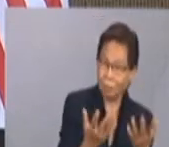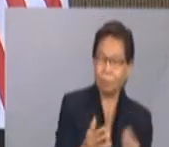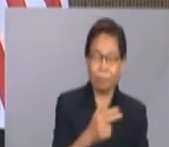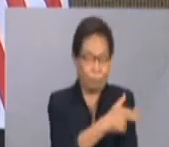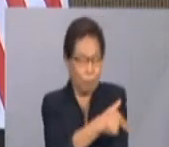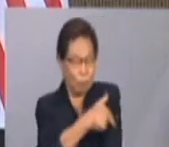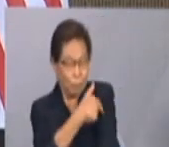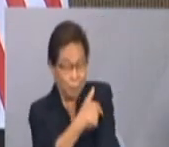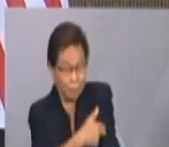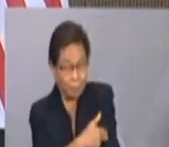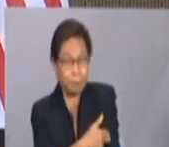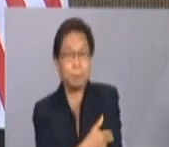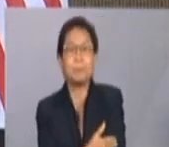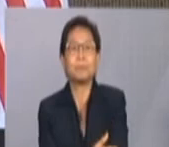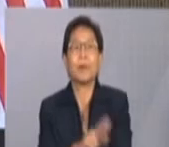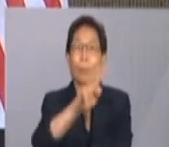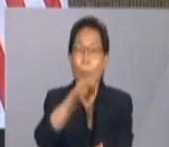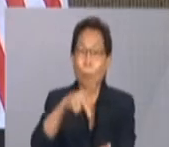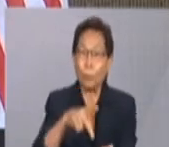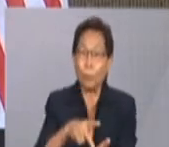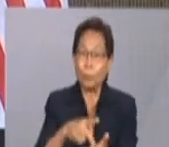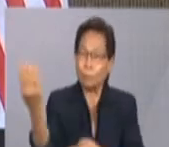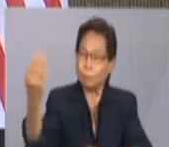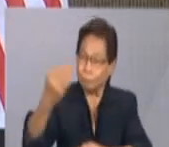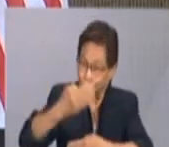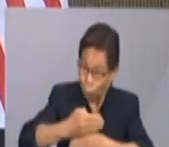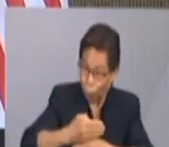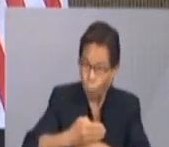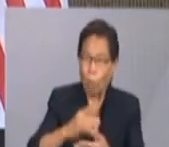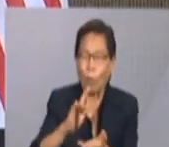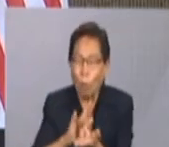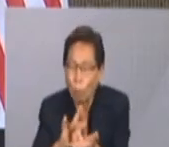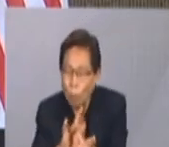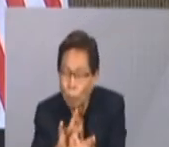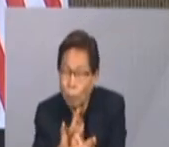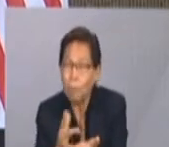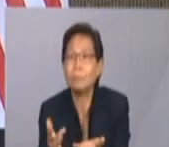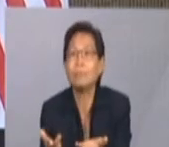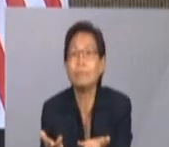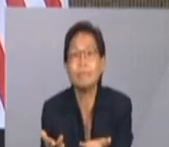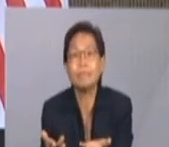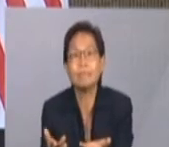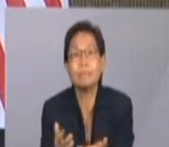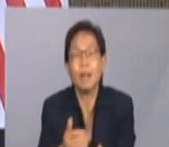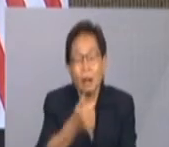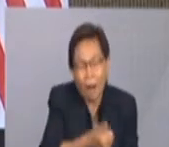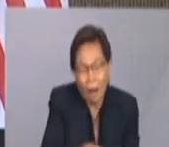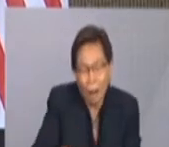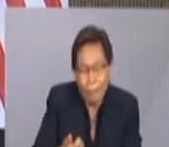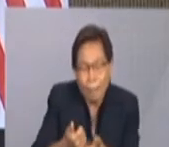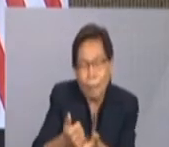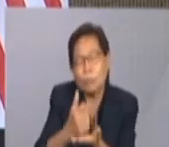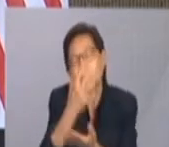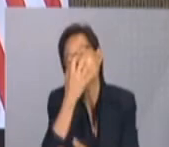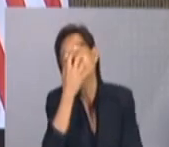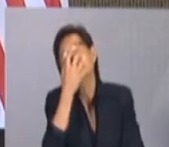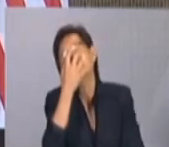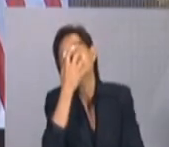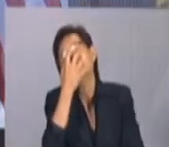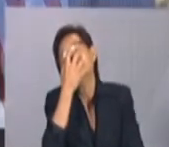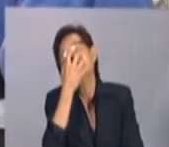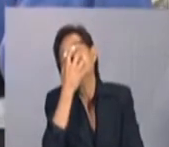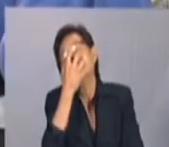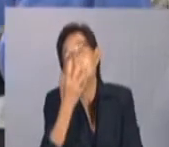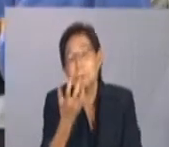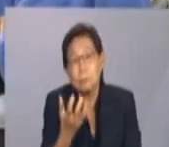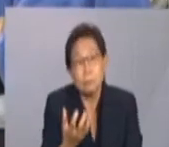Hospital pusat korentin obat-obatan alat bantuan pernafasan atau bengkel